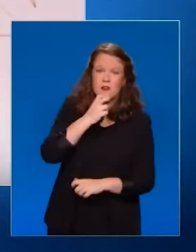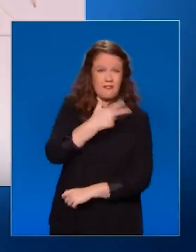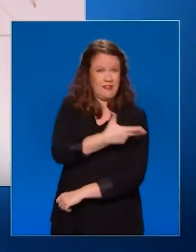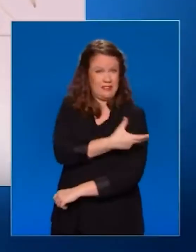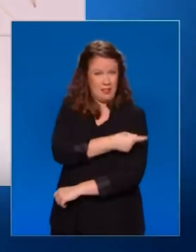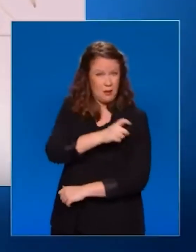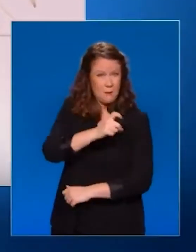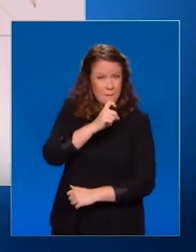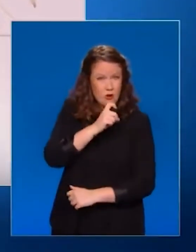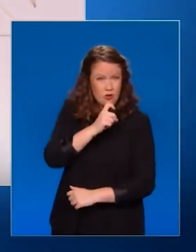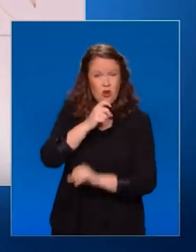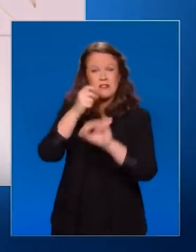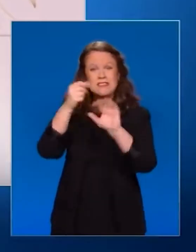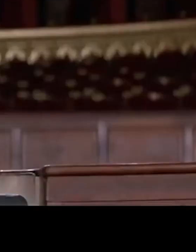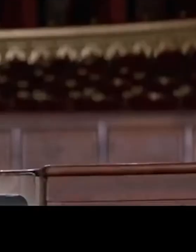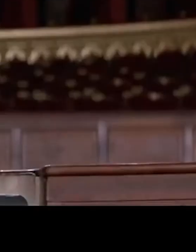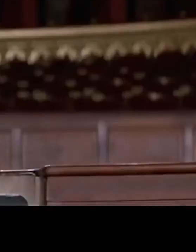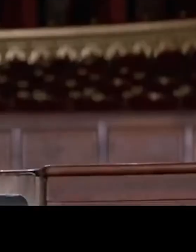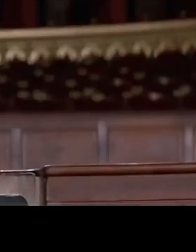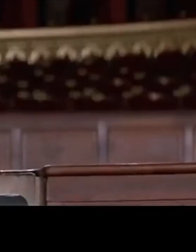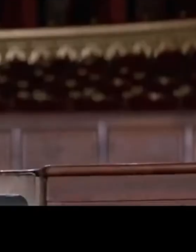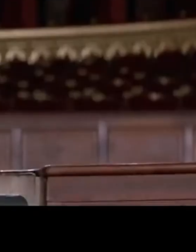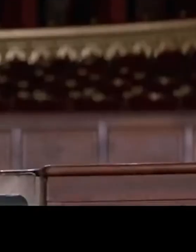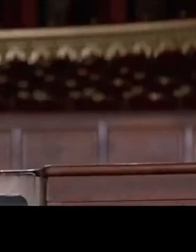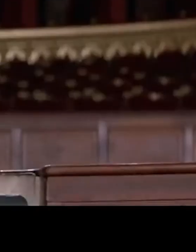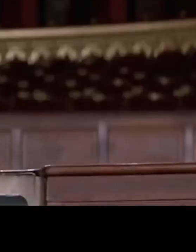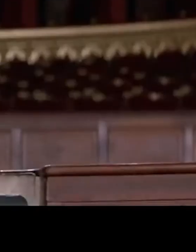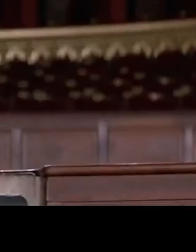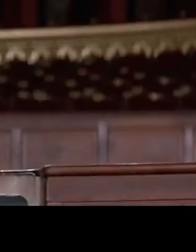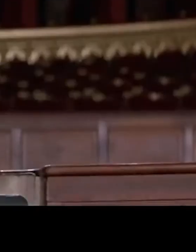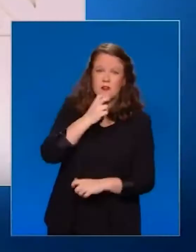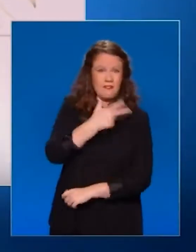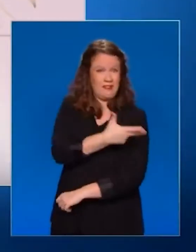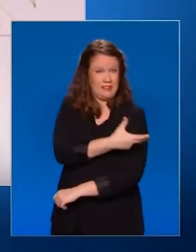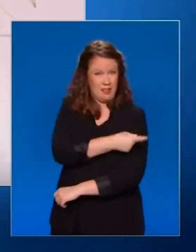hop. Vaccinez-vous.